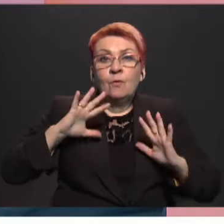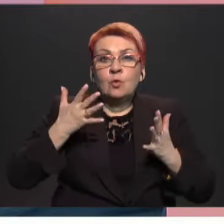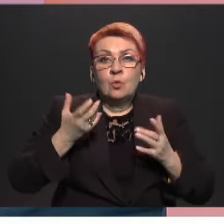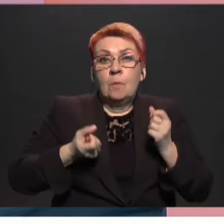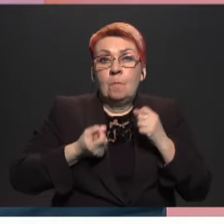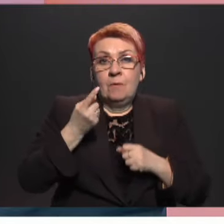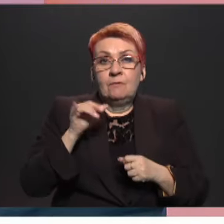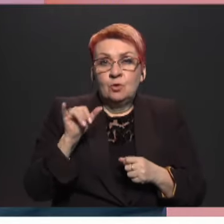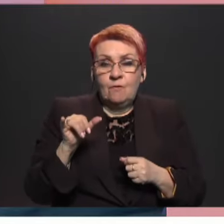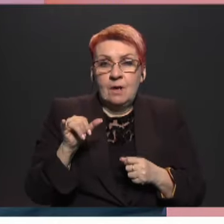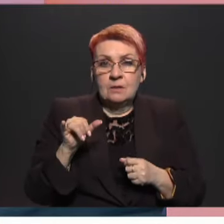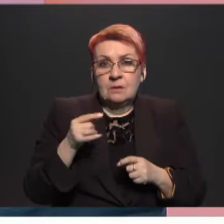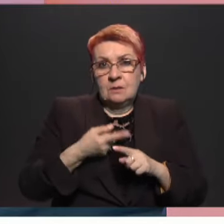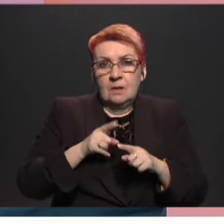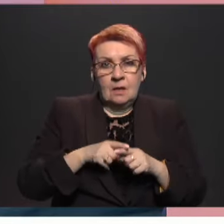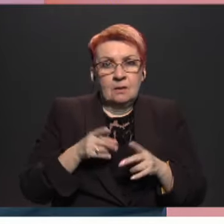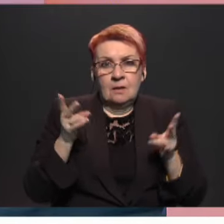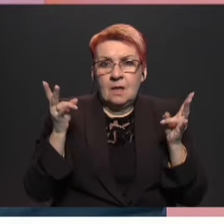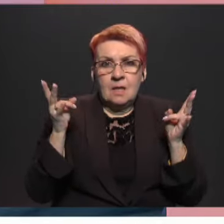то его необходимо